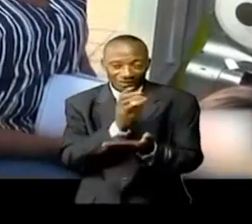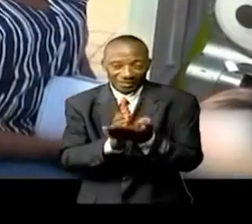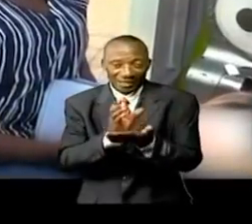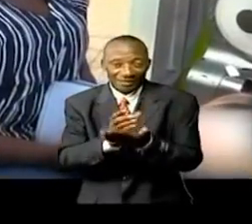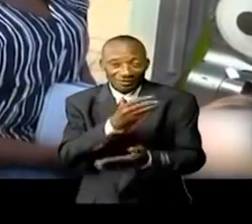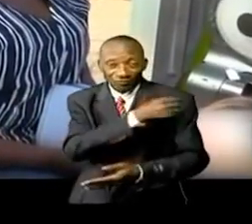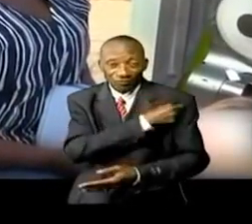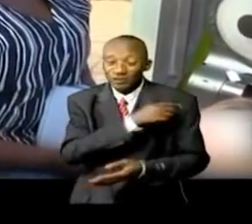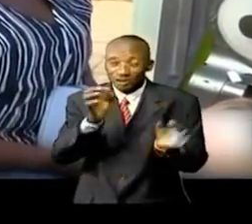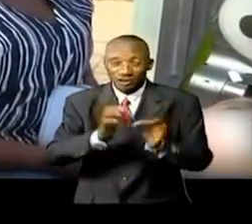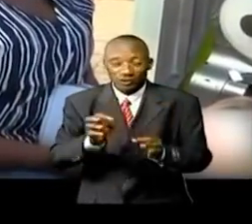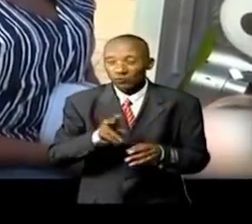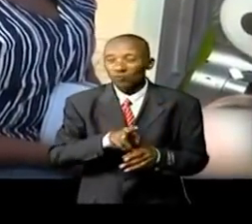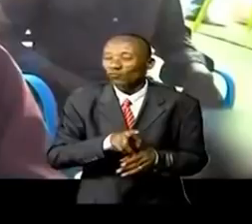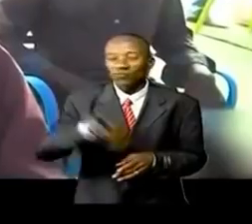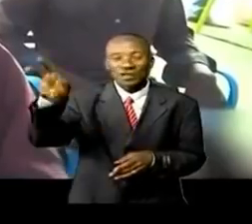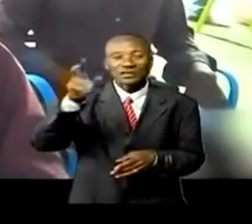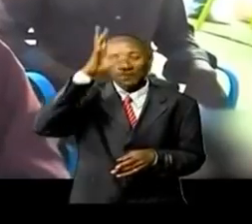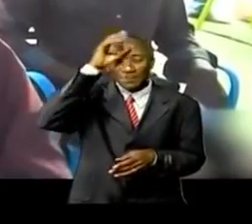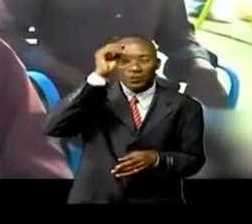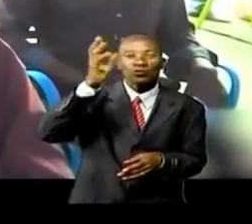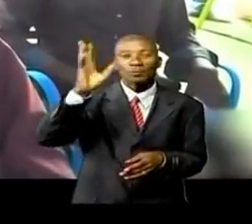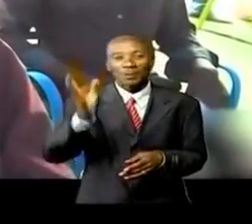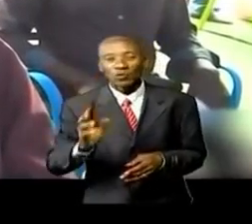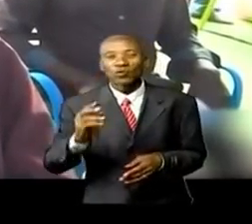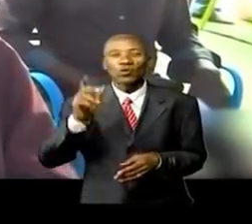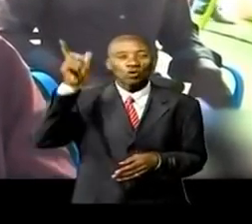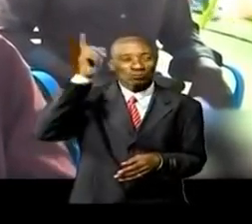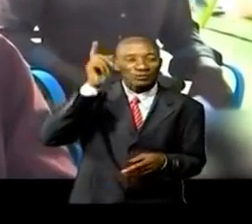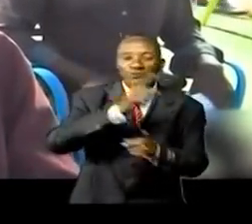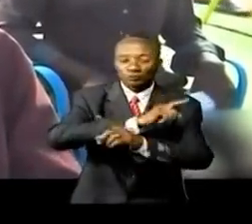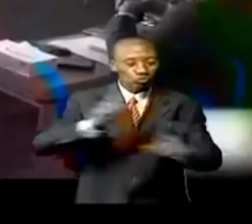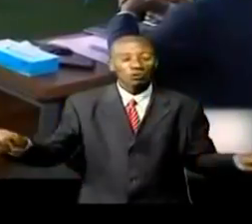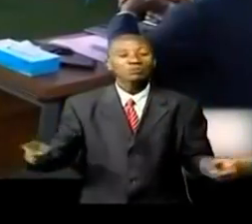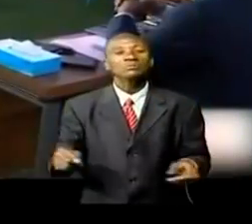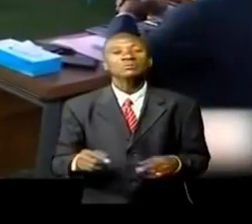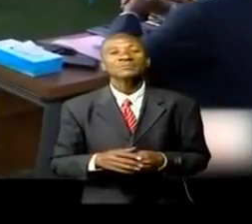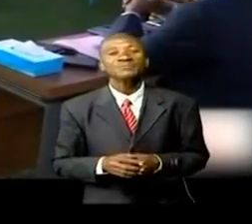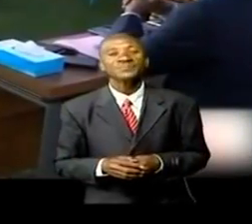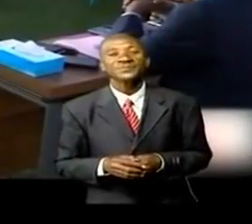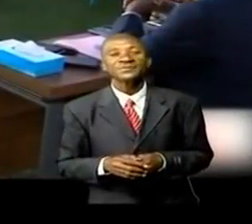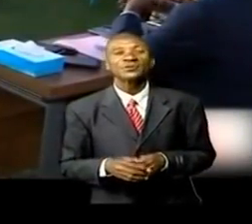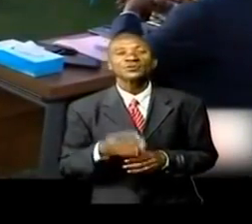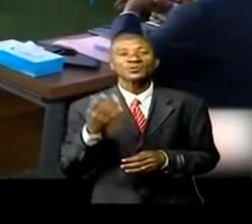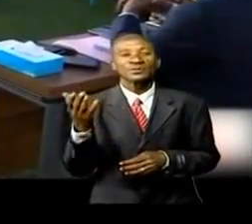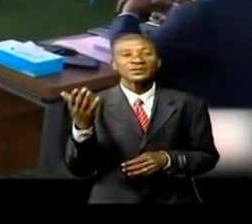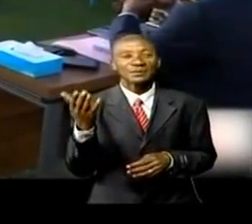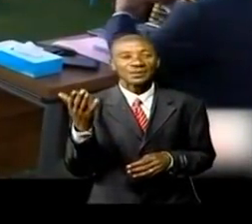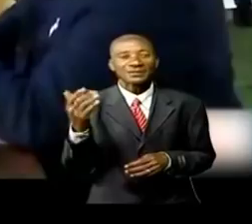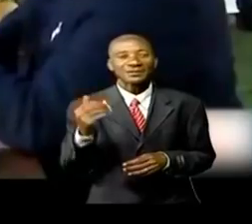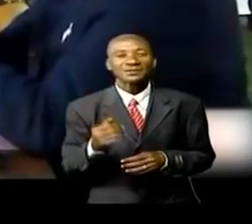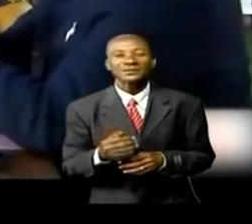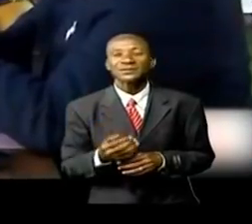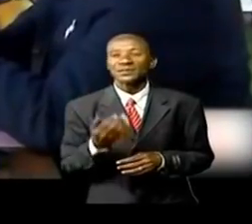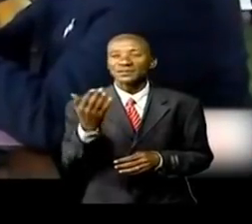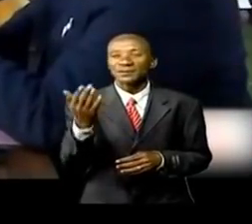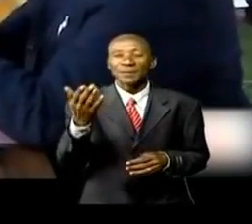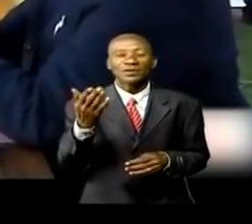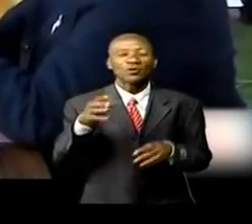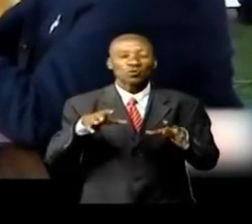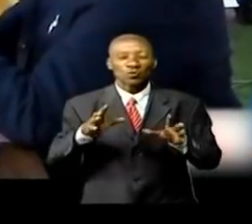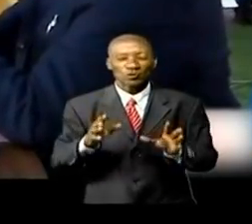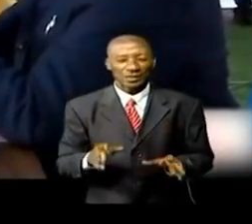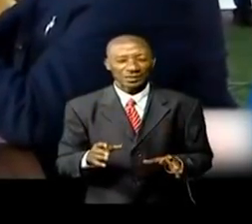Par la même occasion, le professeur Mouyembe invite les Congolais à éviter l'arrivée de la cinquième vague. Peu